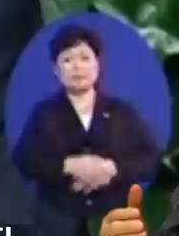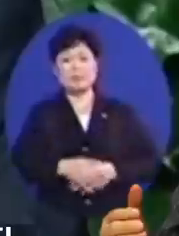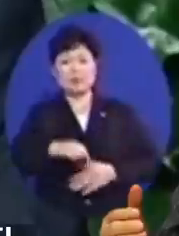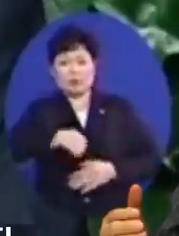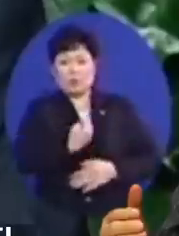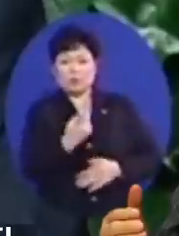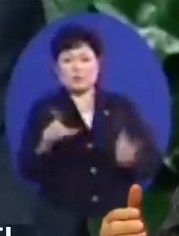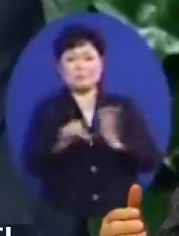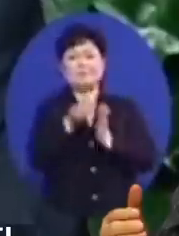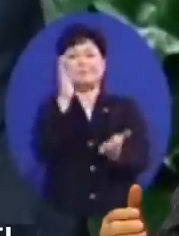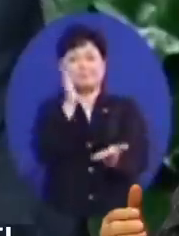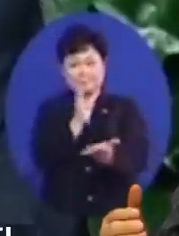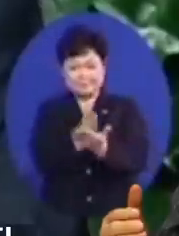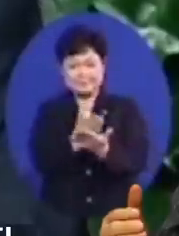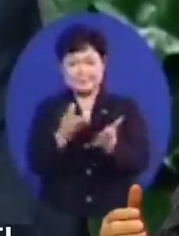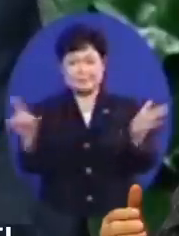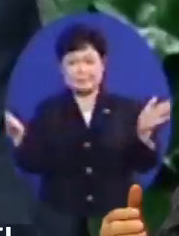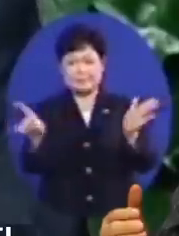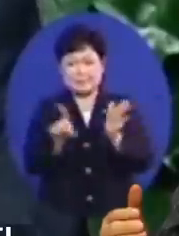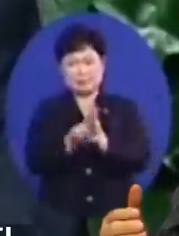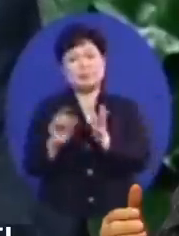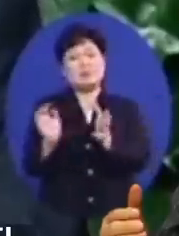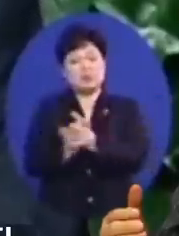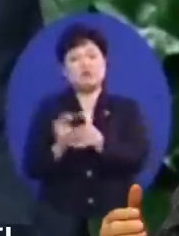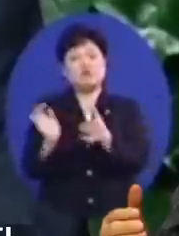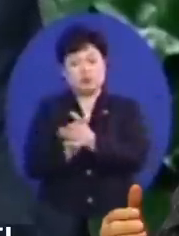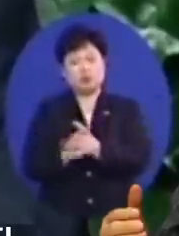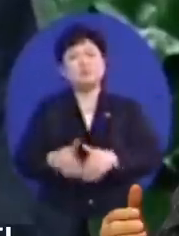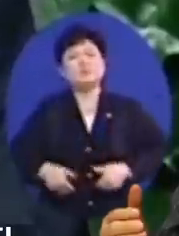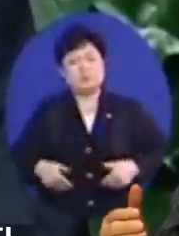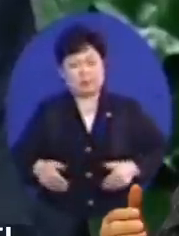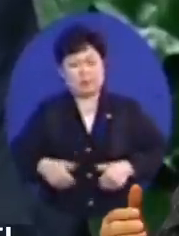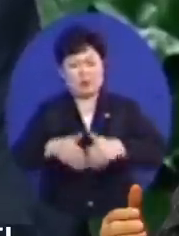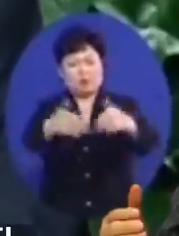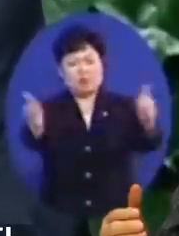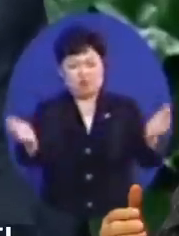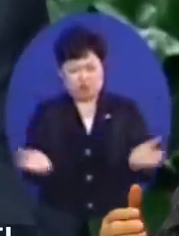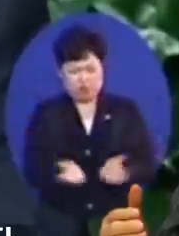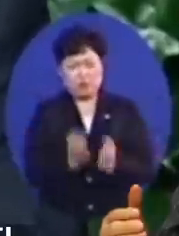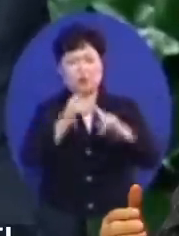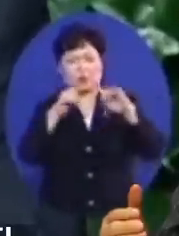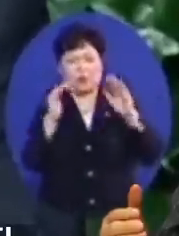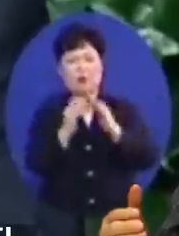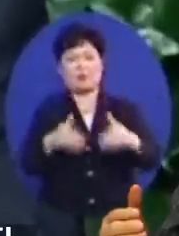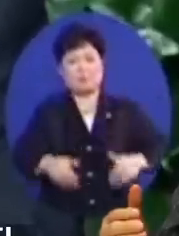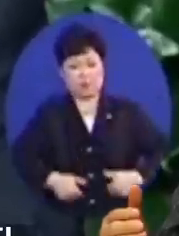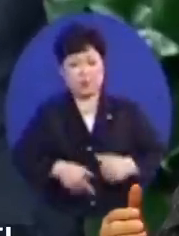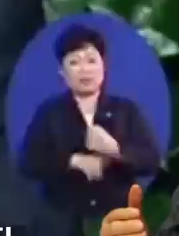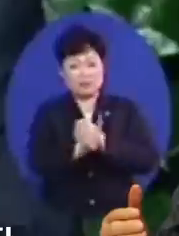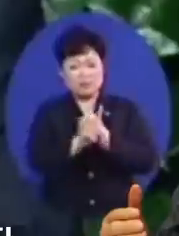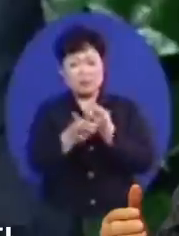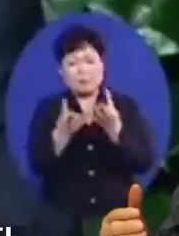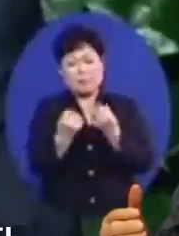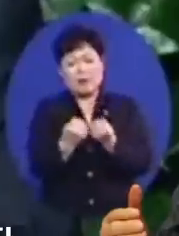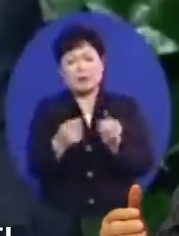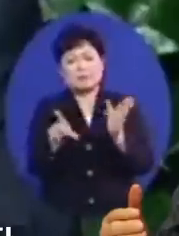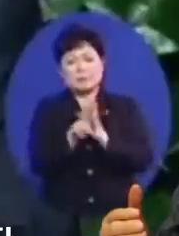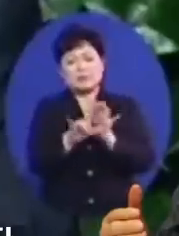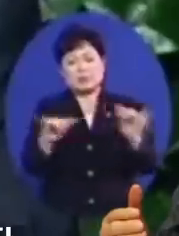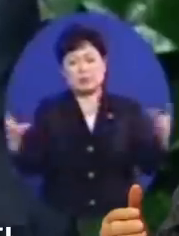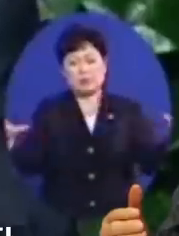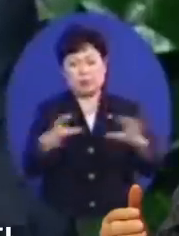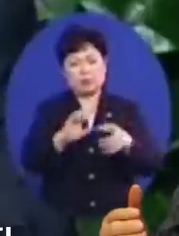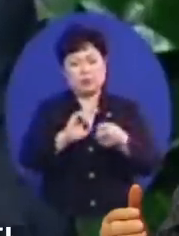혼자 믿지 말고 믿음의 동지들이 필요한 것입니다. 구역이 필요하고 교회가 필요한 것은 많은 신자들이 모여서